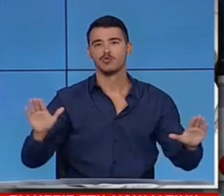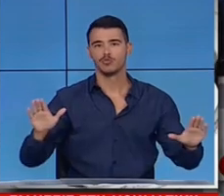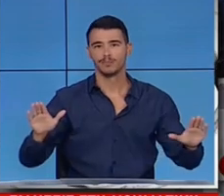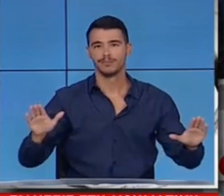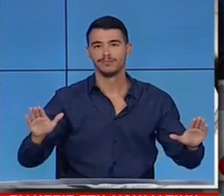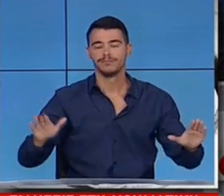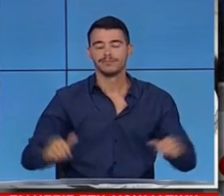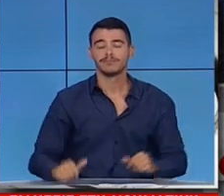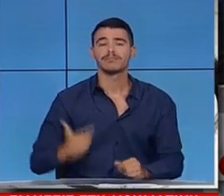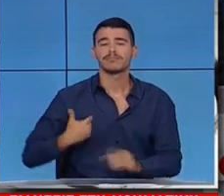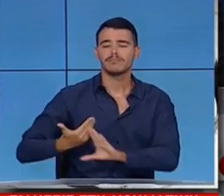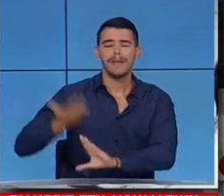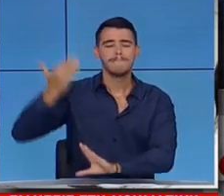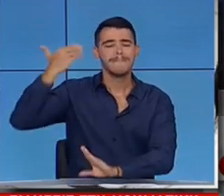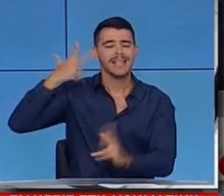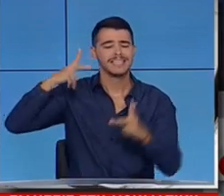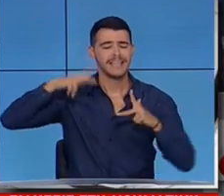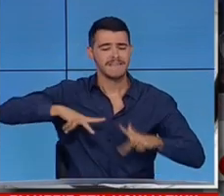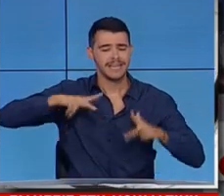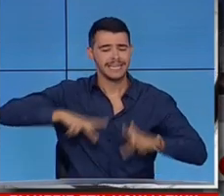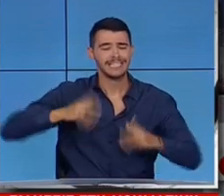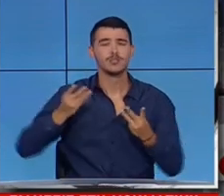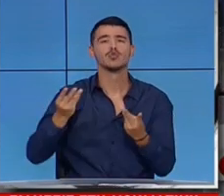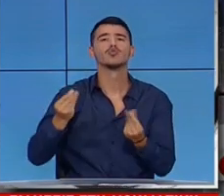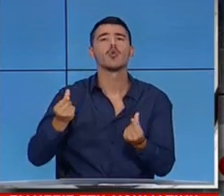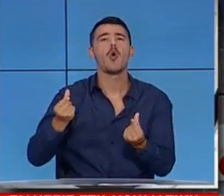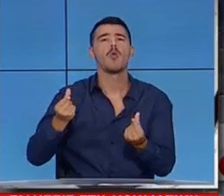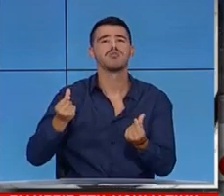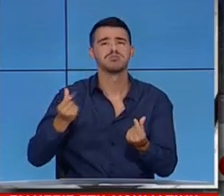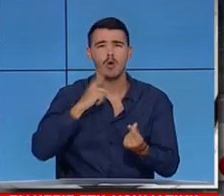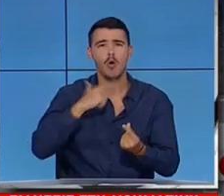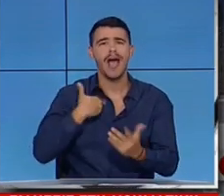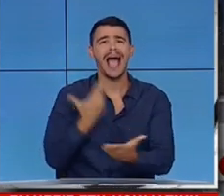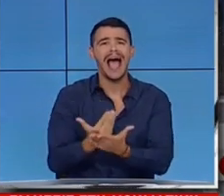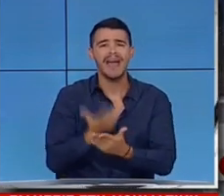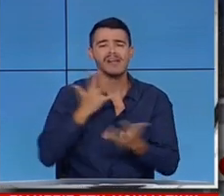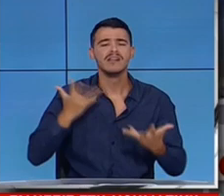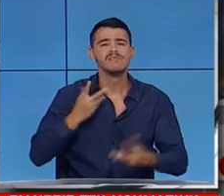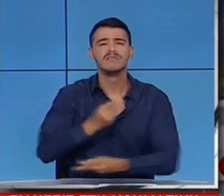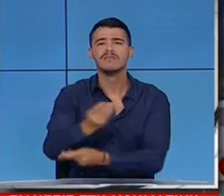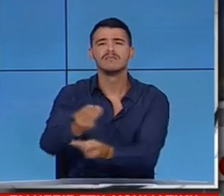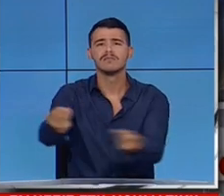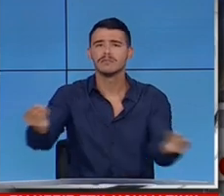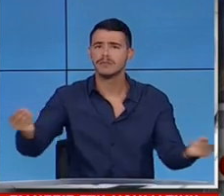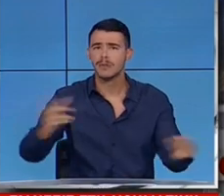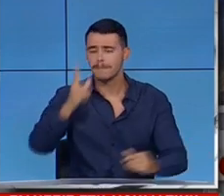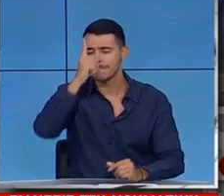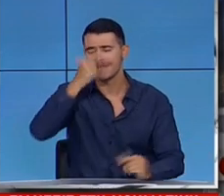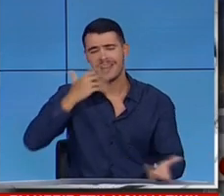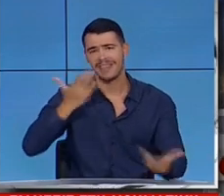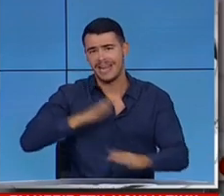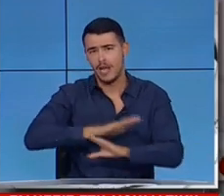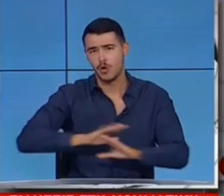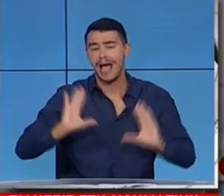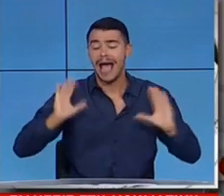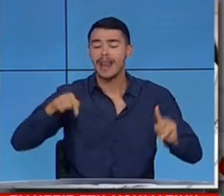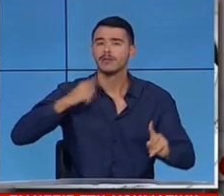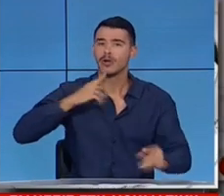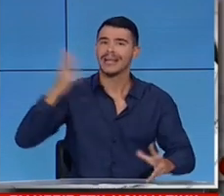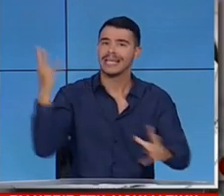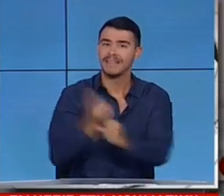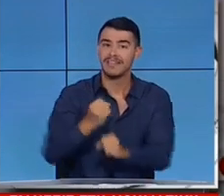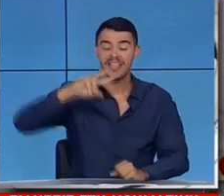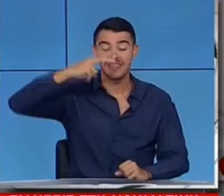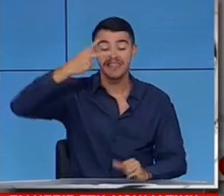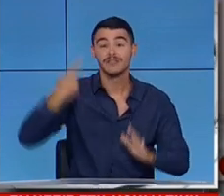και για τις προηγούμενες κυβερνήσεις το καθεστώς που ίσχυε. Αλλά και εσείς τα καταφέρατε με τη δεύτερη. Ναι. Καθώς